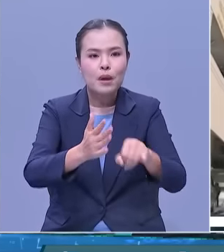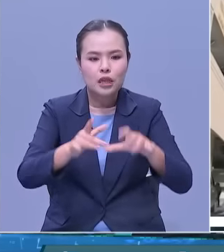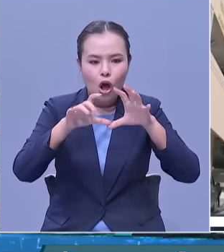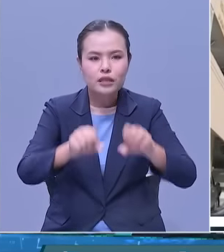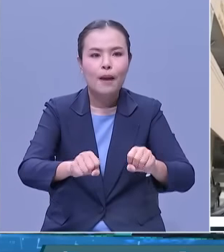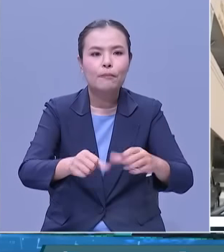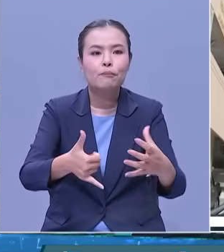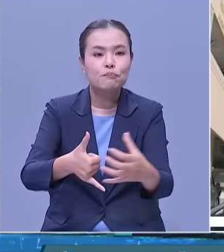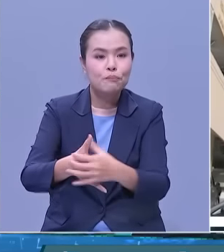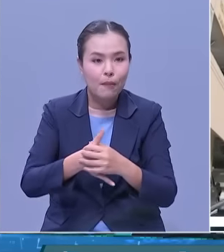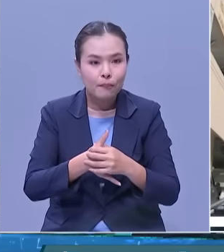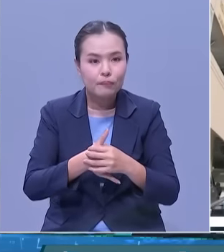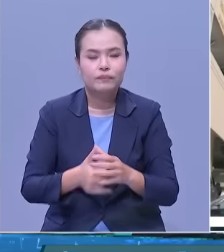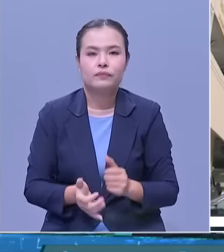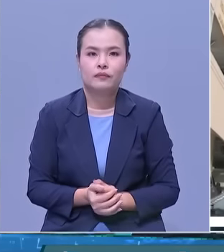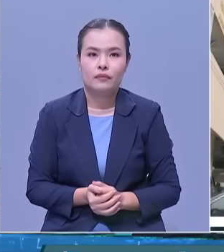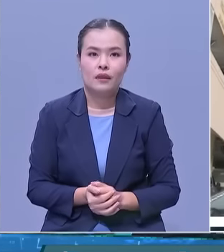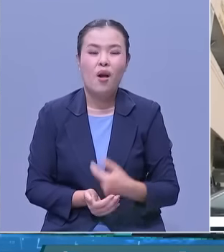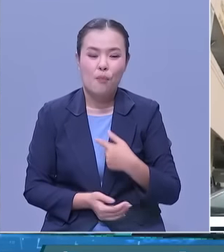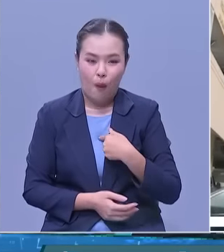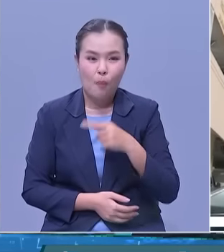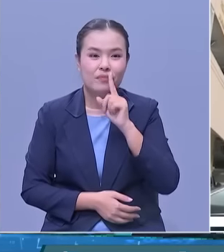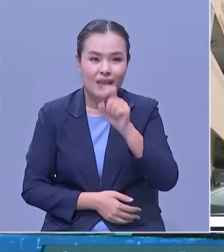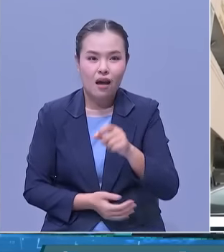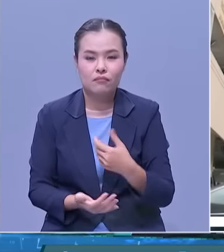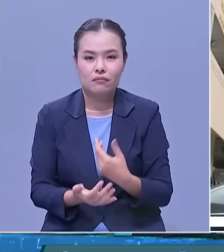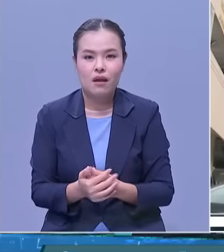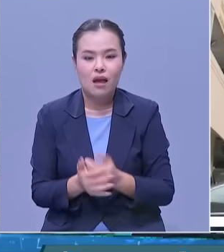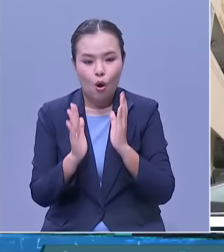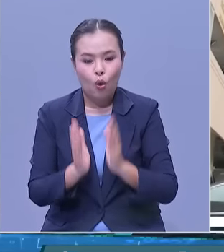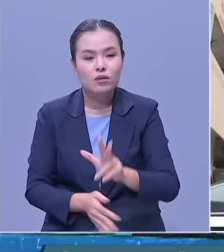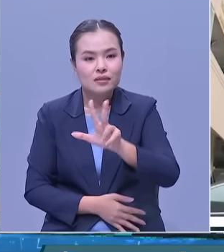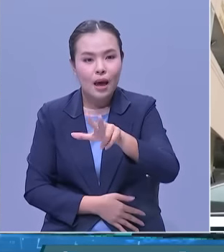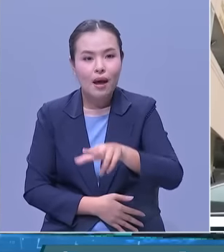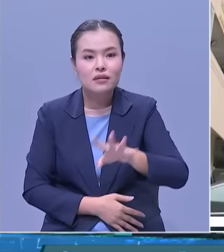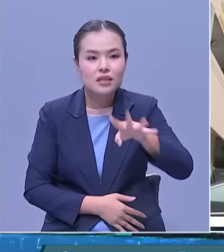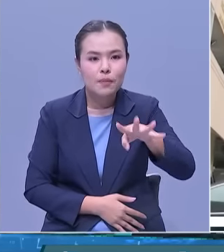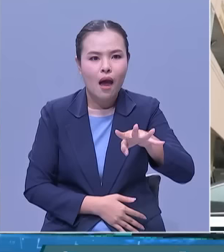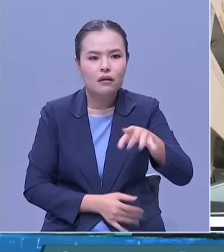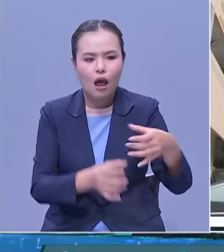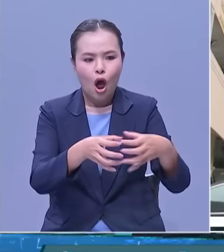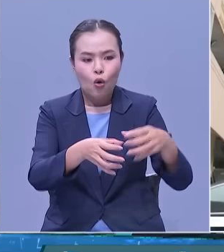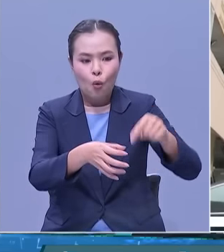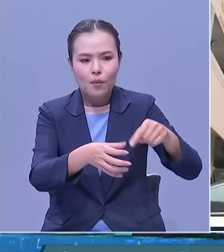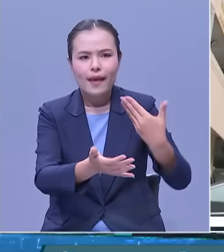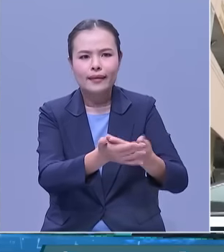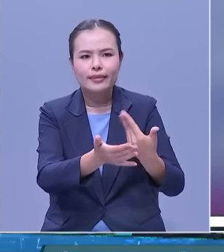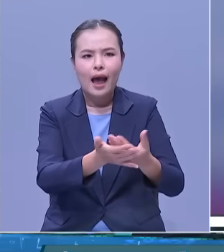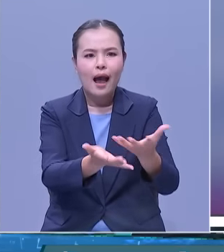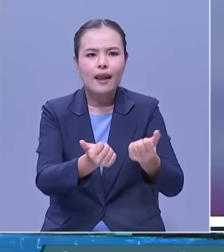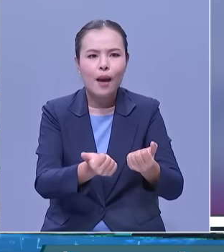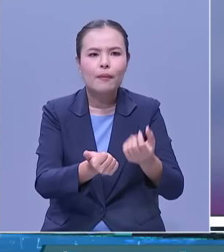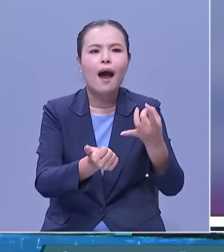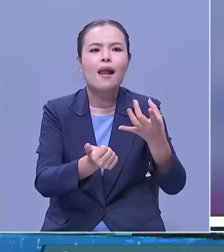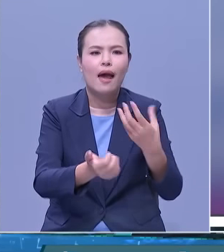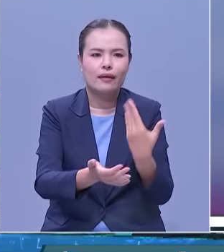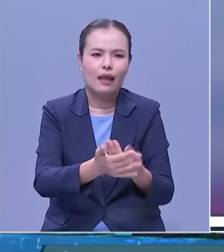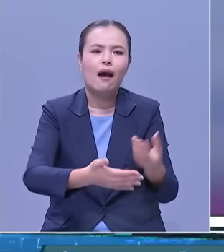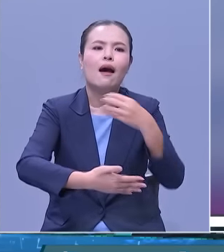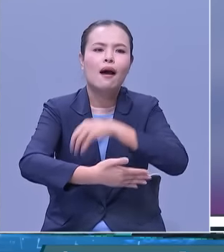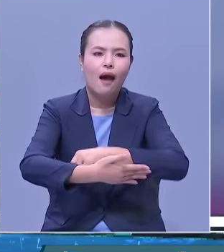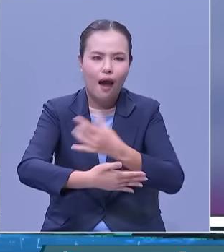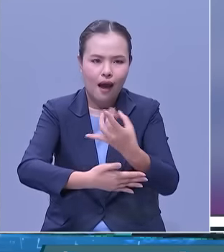เกอร ์ ผมถามคุณอาร์มคุณจอยว่าคนไป 3,000 กว่าคน 4,000 คนทำไมไม่ถามคน 3-4,000 คนว่าเขาได้ตังค์เท่าไห